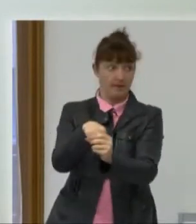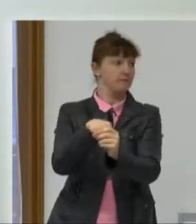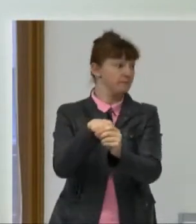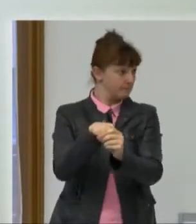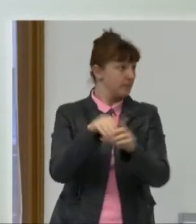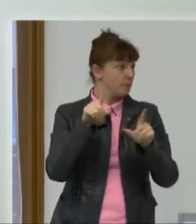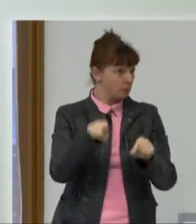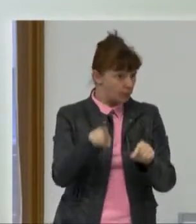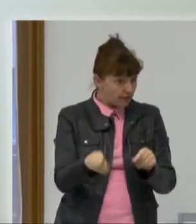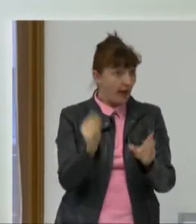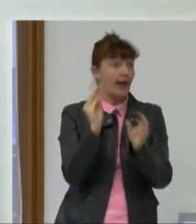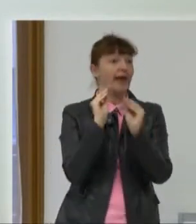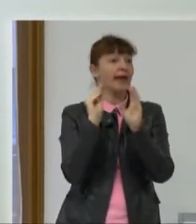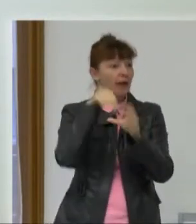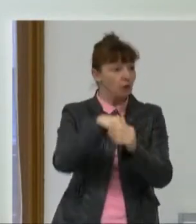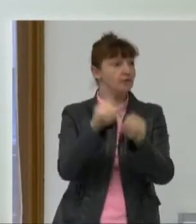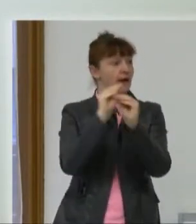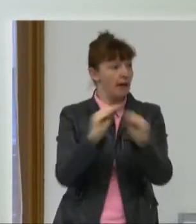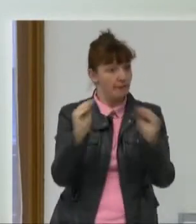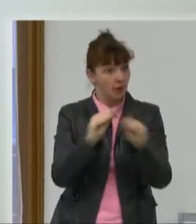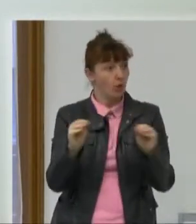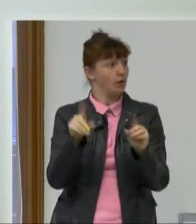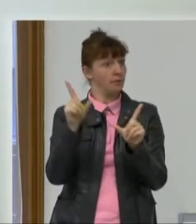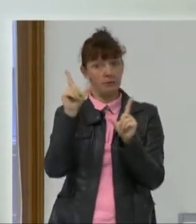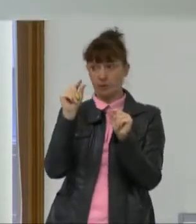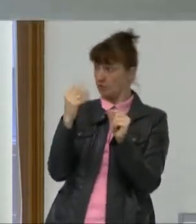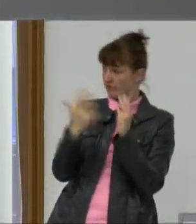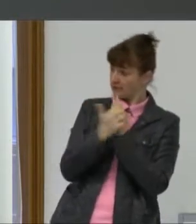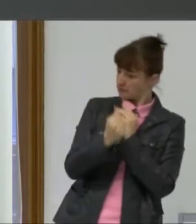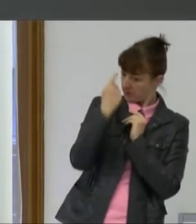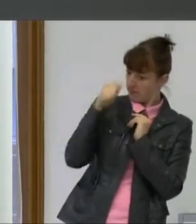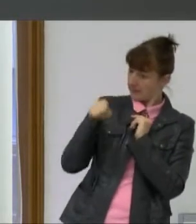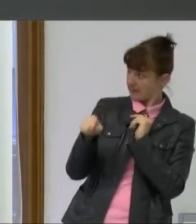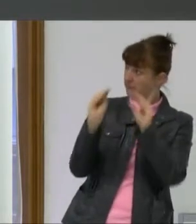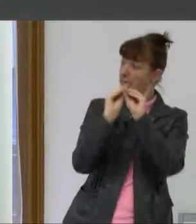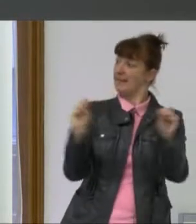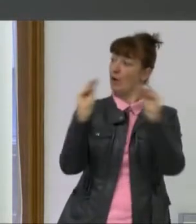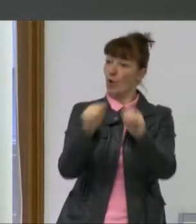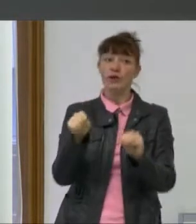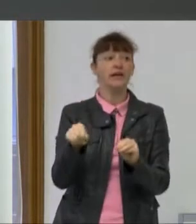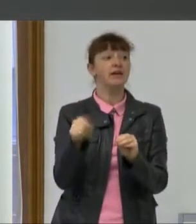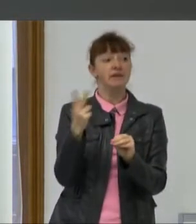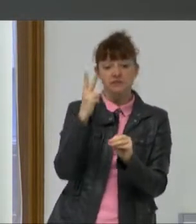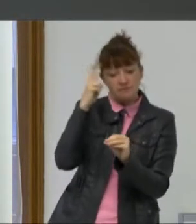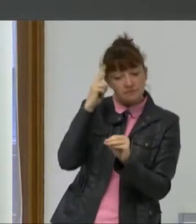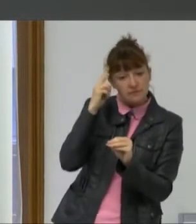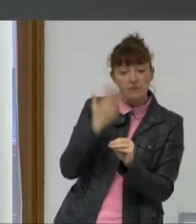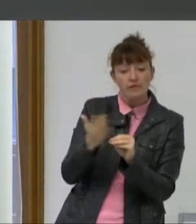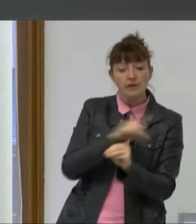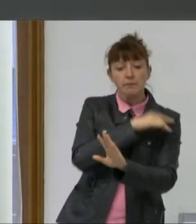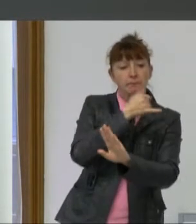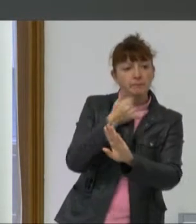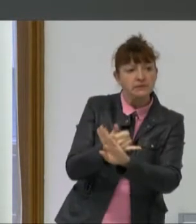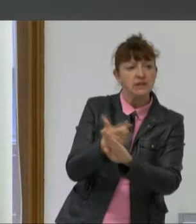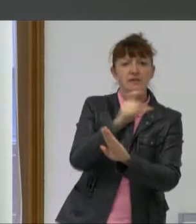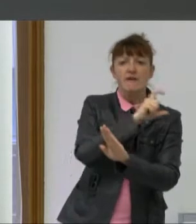wird eben inklusive Pädagogik im Expertinnenpapier wieder verstanden als eine Pädagogik, die die Erkenntnisse der bisher getrennten